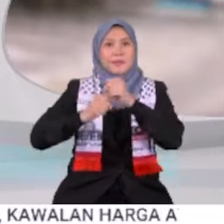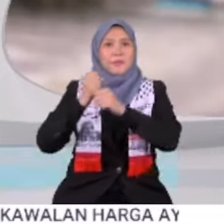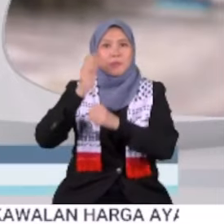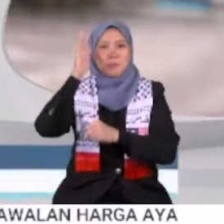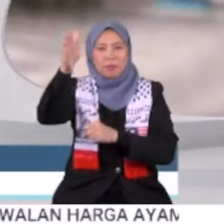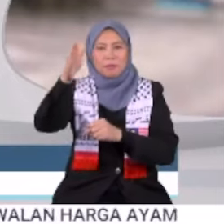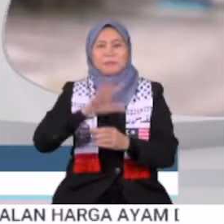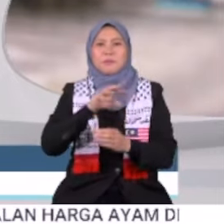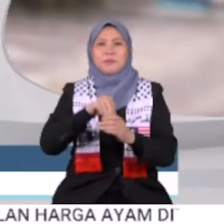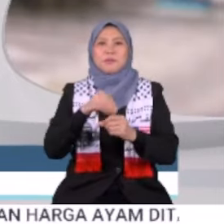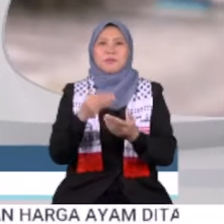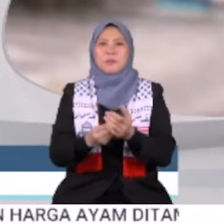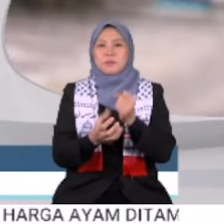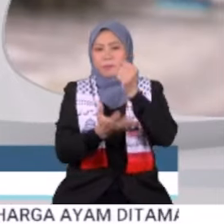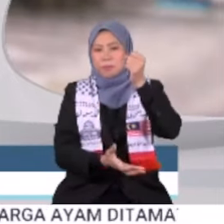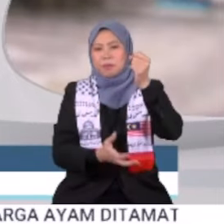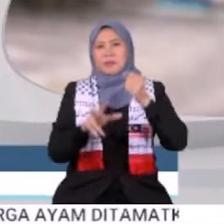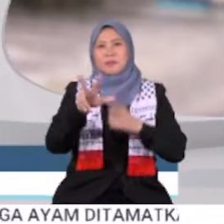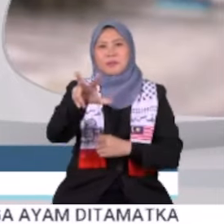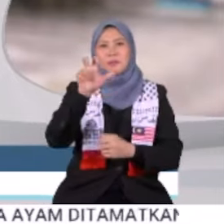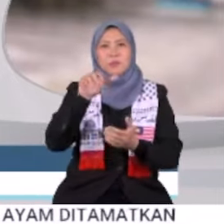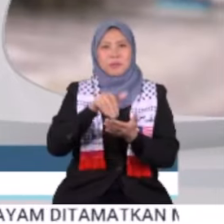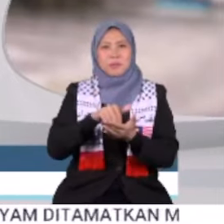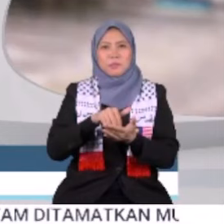Pembinaan melibatkan peruntukan